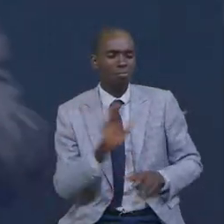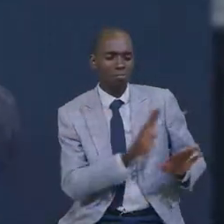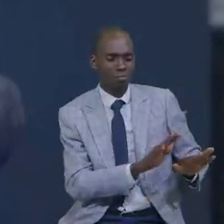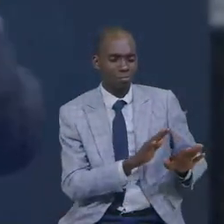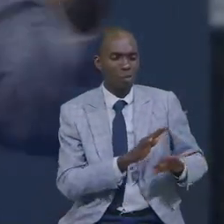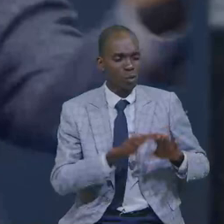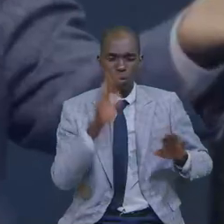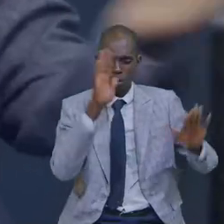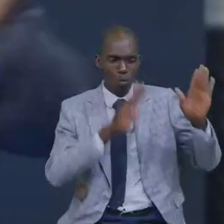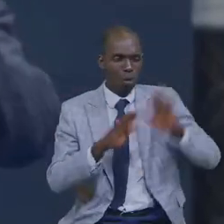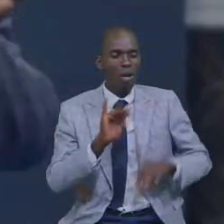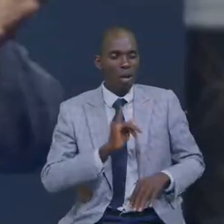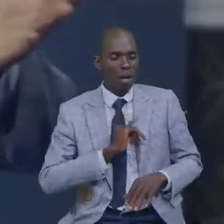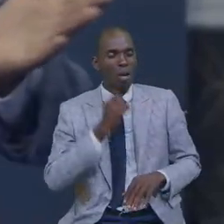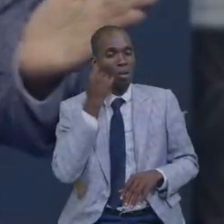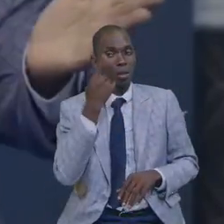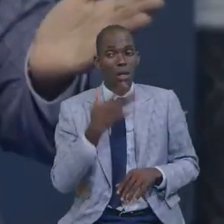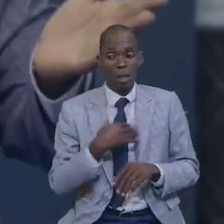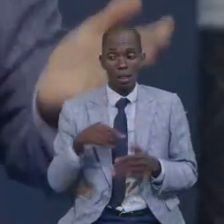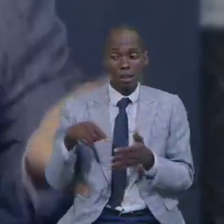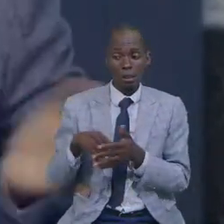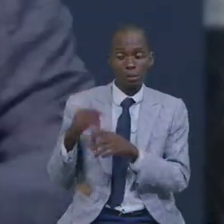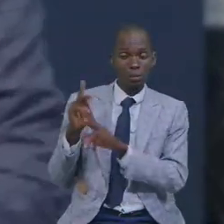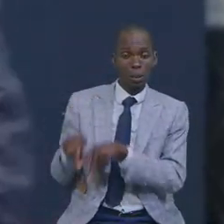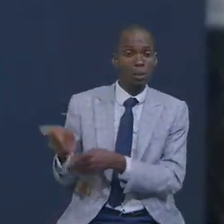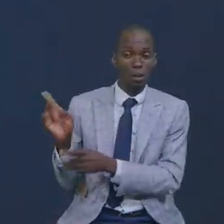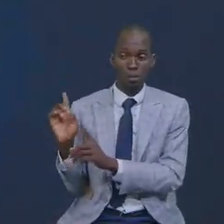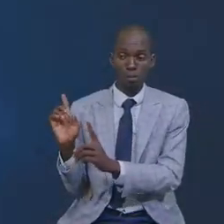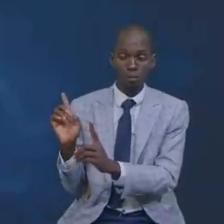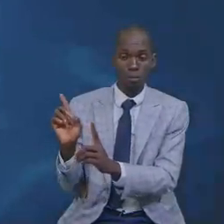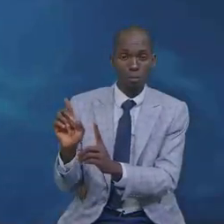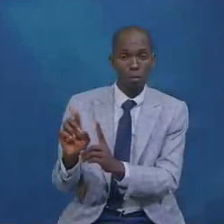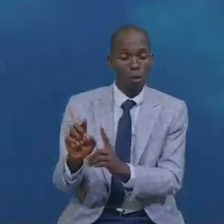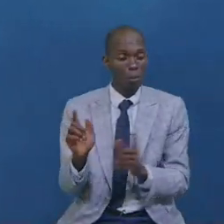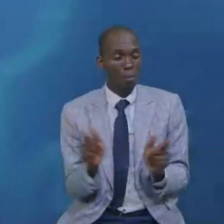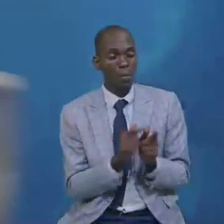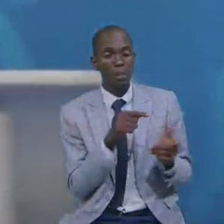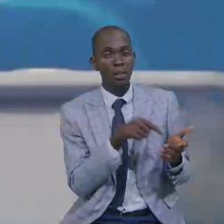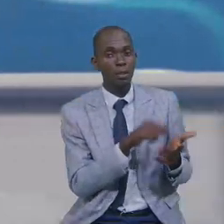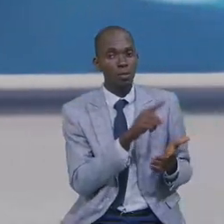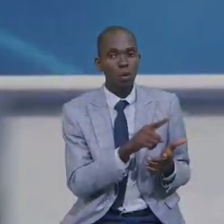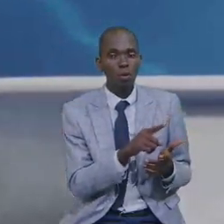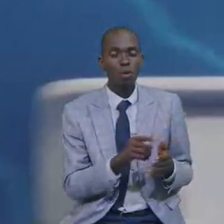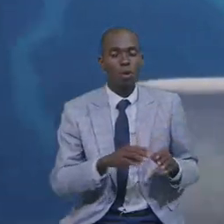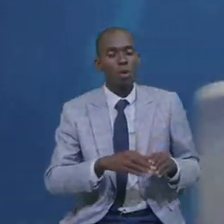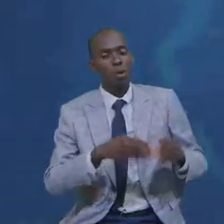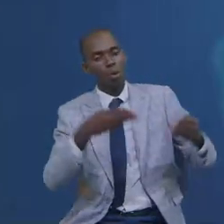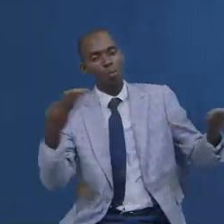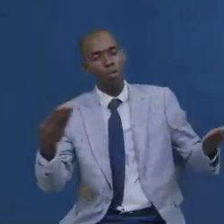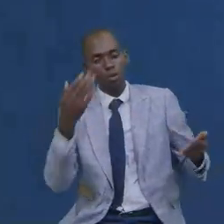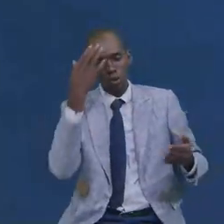que c'est d'en faire pas je comprends et cet homme venant en route qui a rencontré cet homme il a ouvert